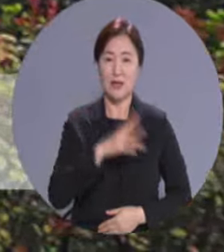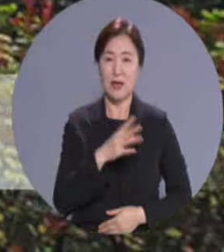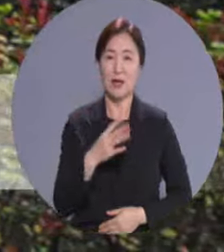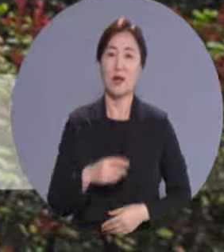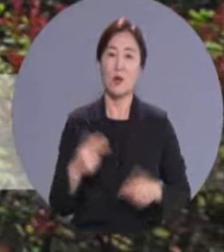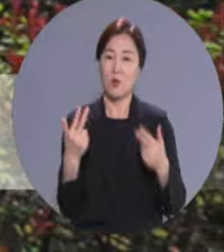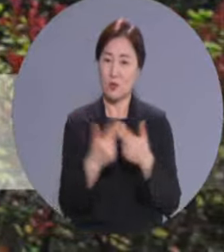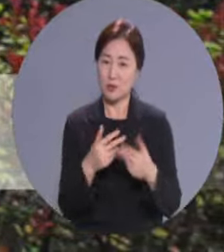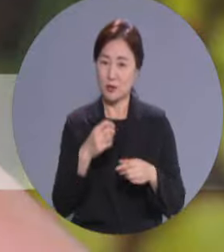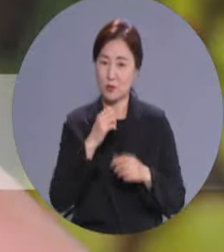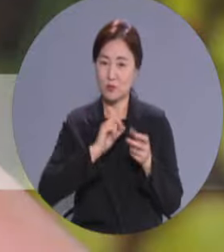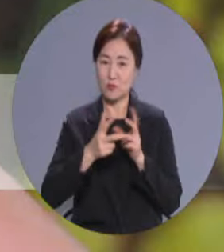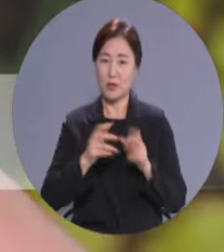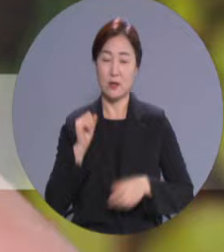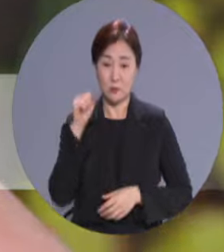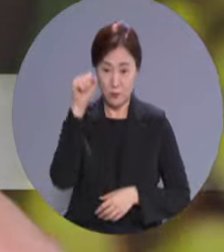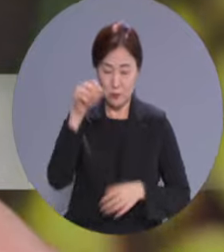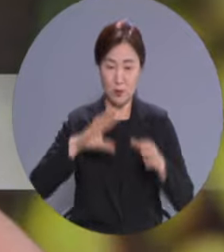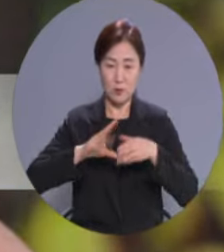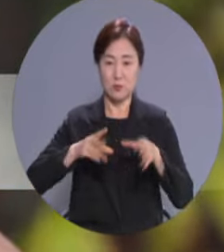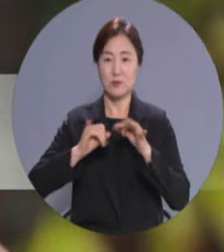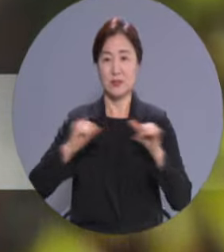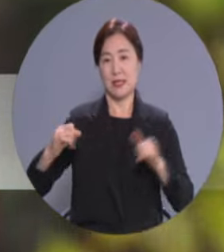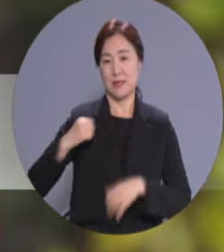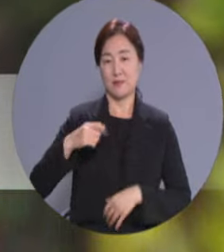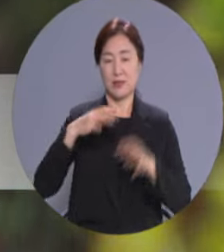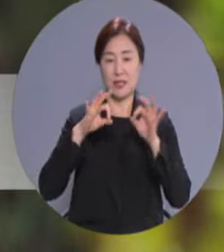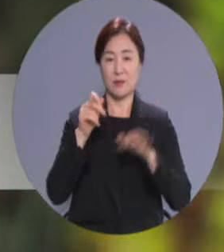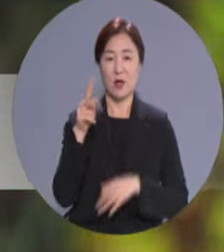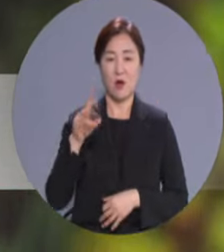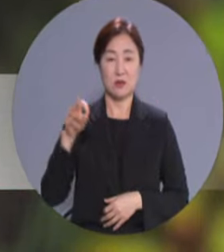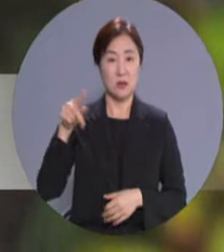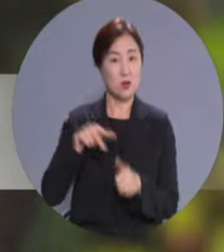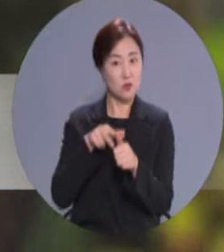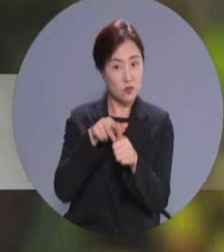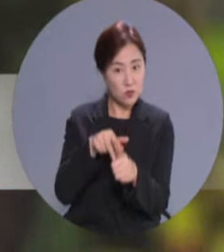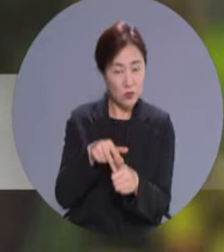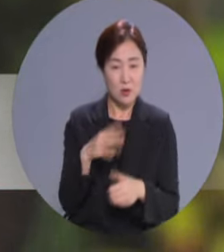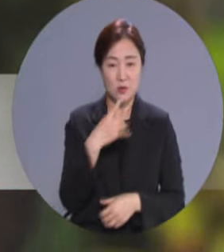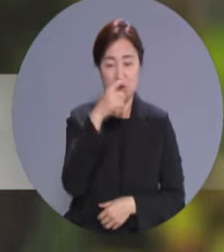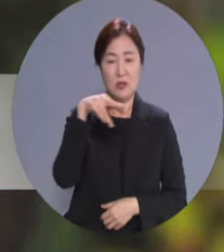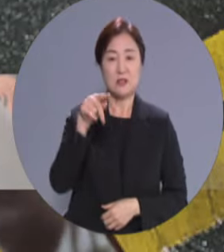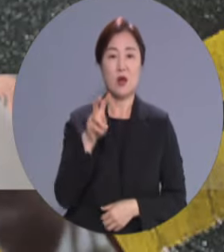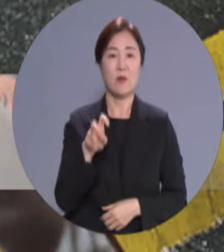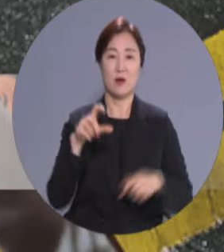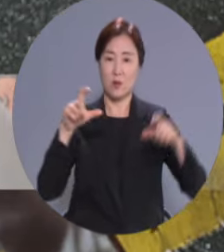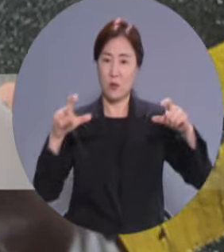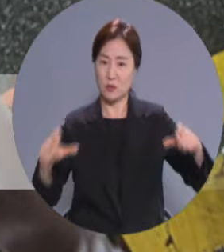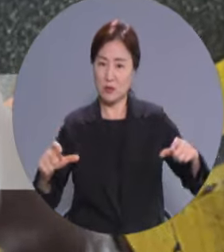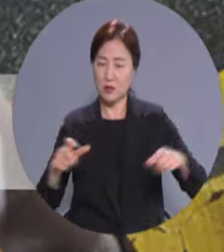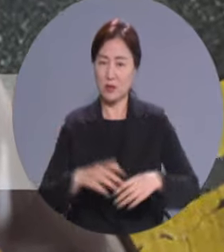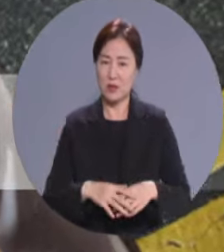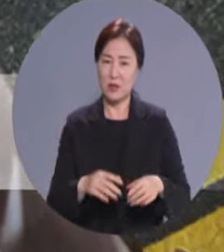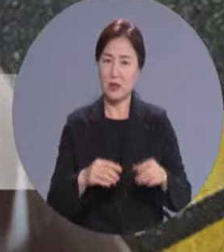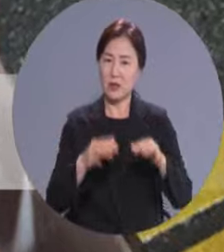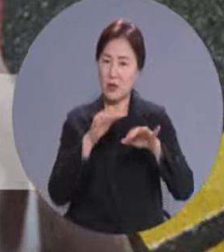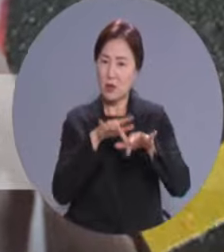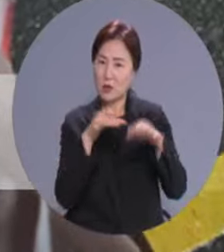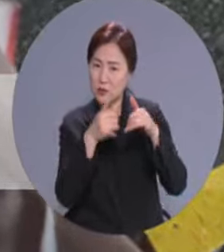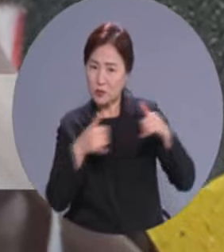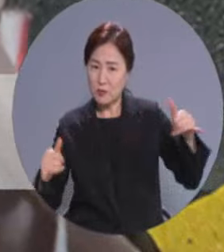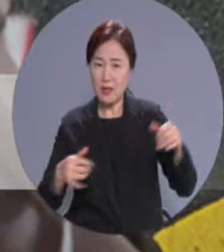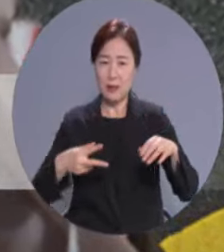굴의 갑선 거구에 출마한 국민의 힘 김형석 후보측은 오늘 순천 서면에서 일부 현수막이 찢겨